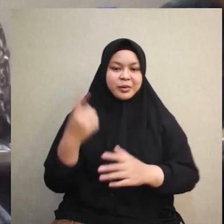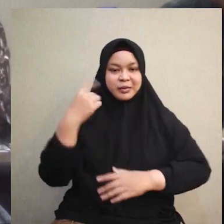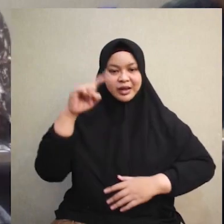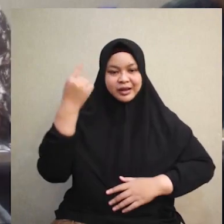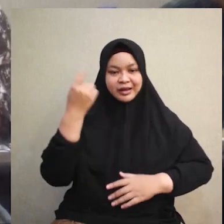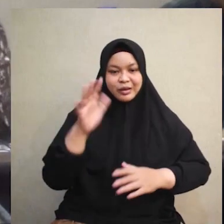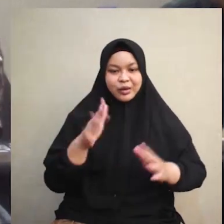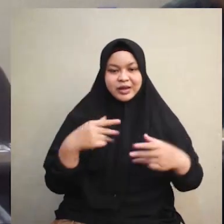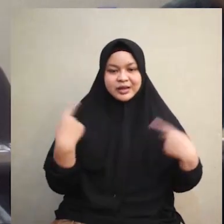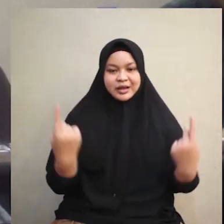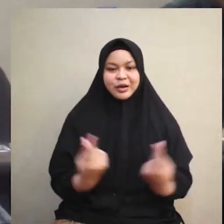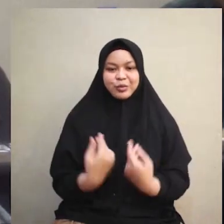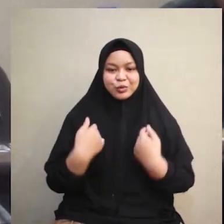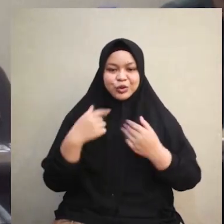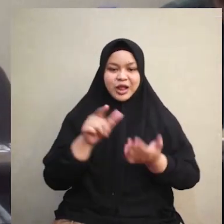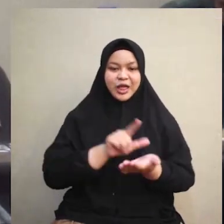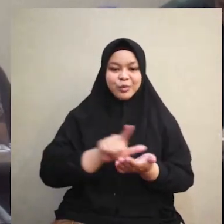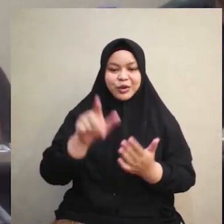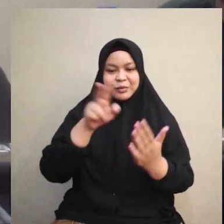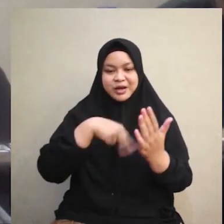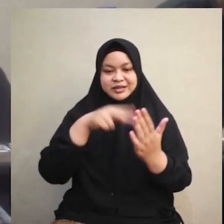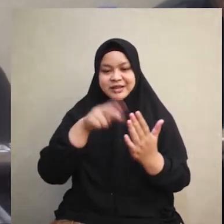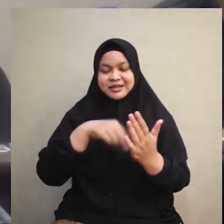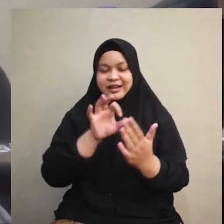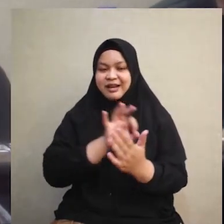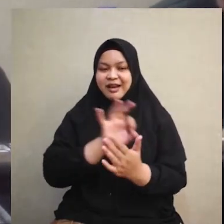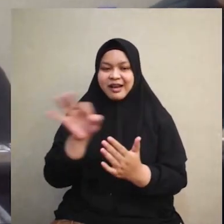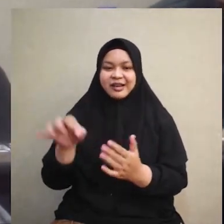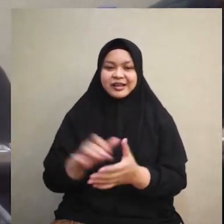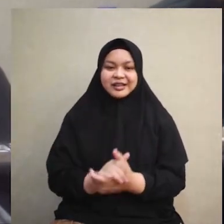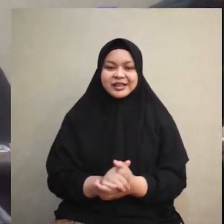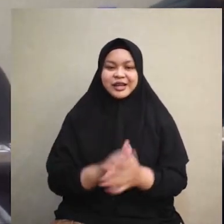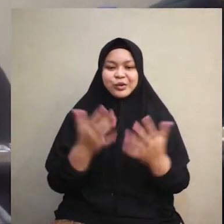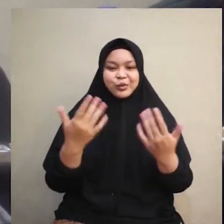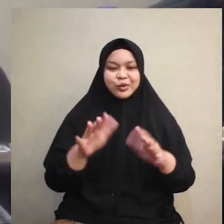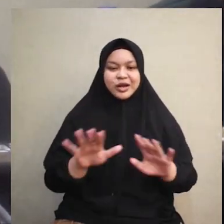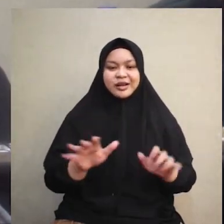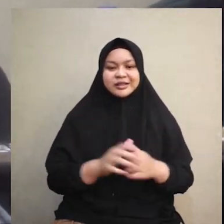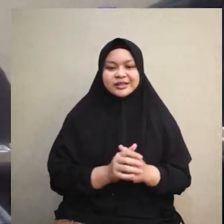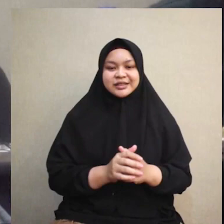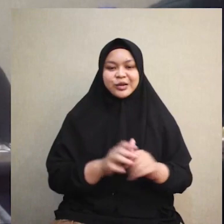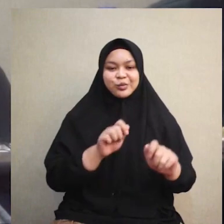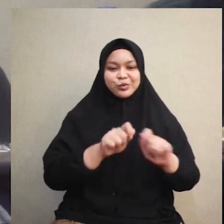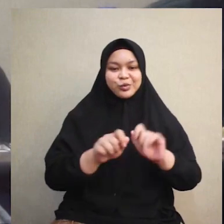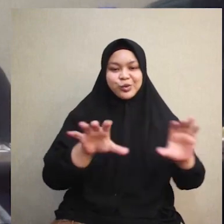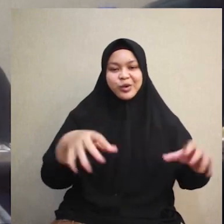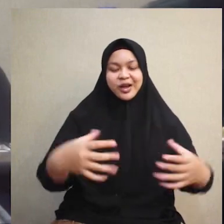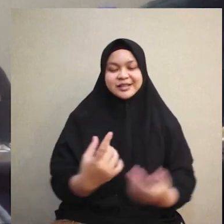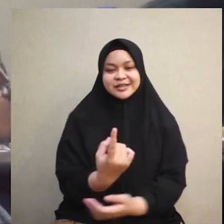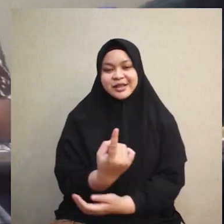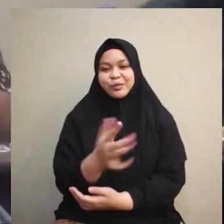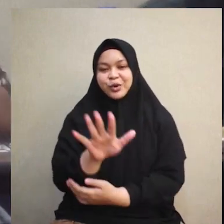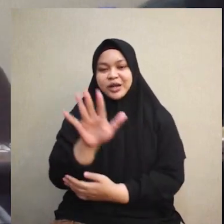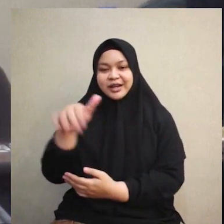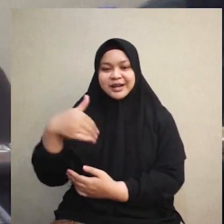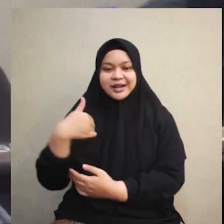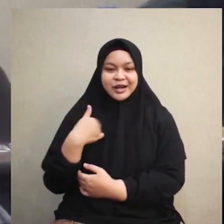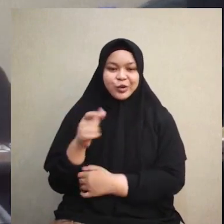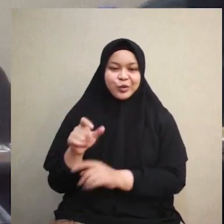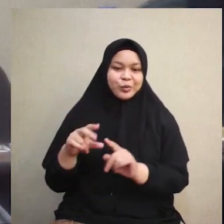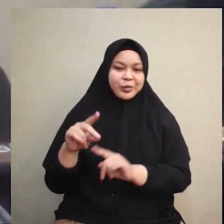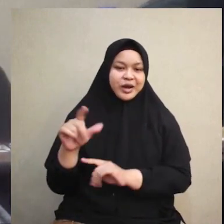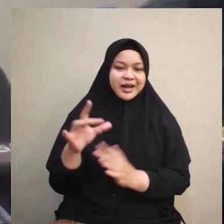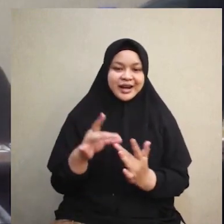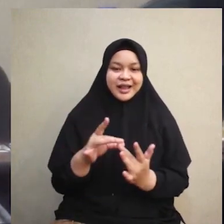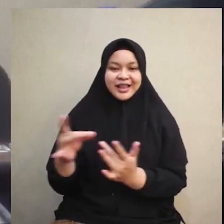deh kita punya laporan aja nggak dibaca ya mbak Ya udah bikin bikin ruang sendiri mudah-mudahan nanti ada impera